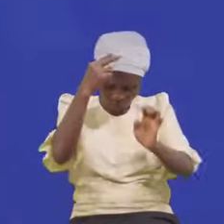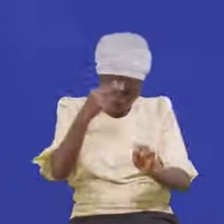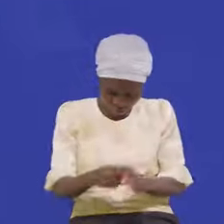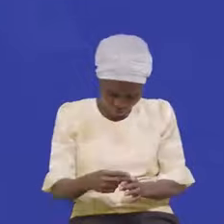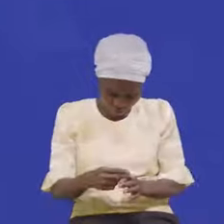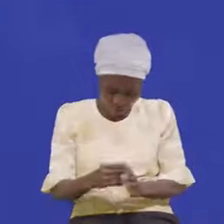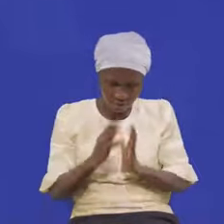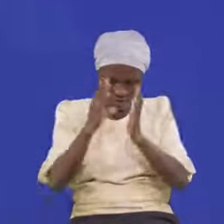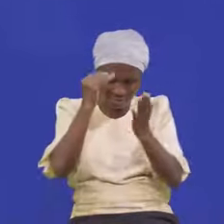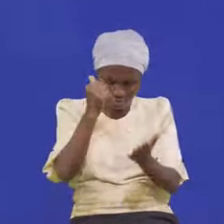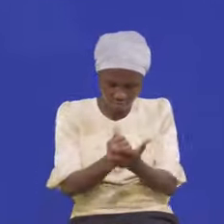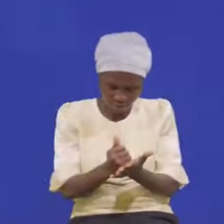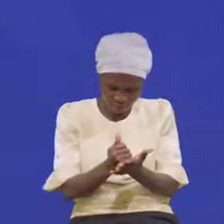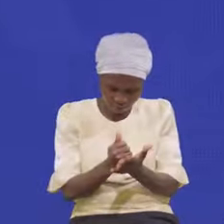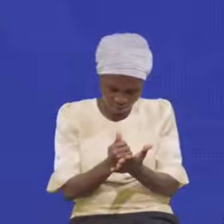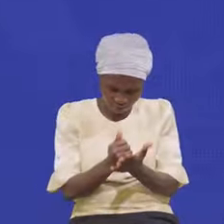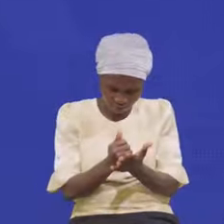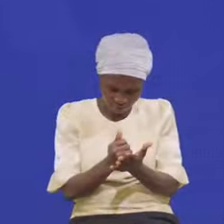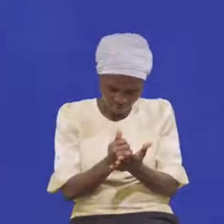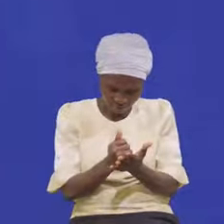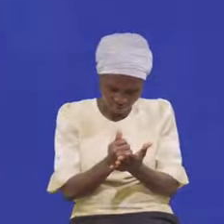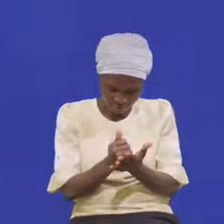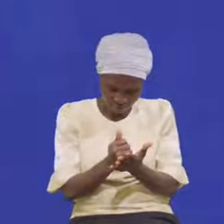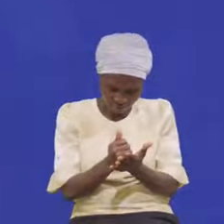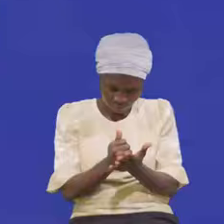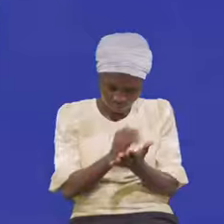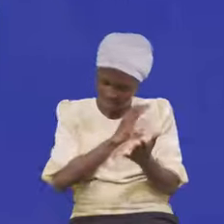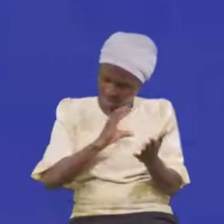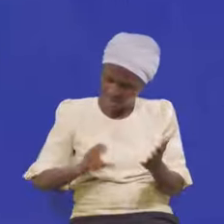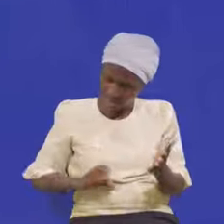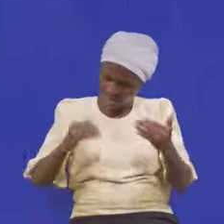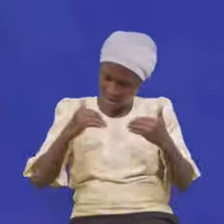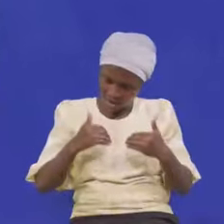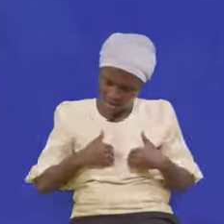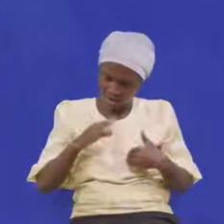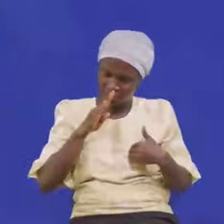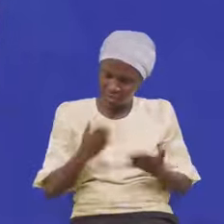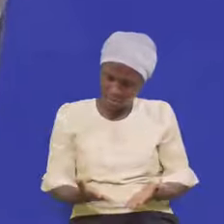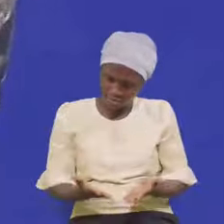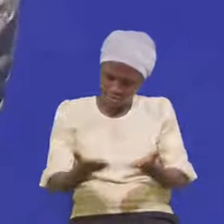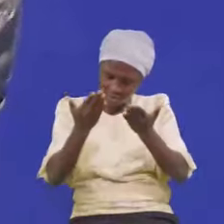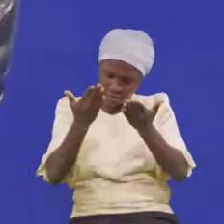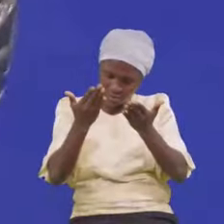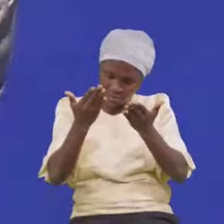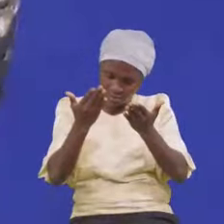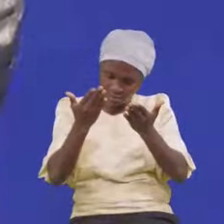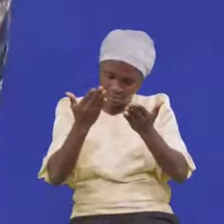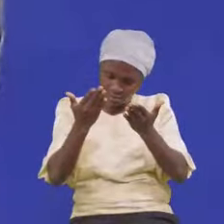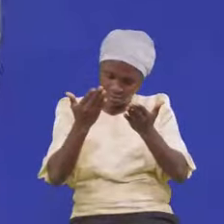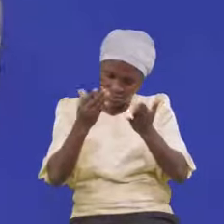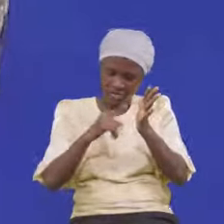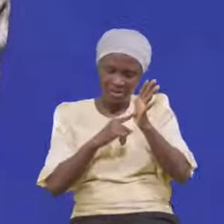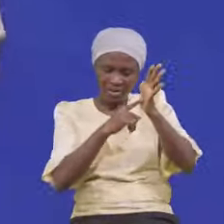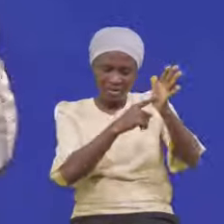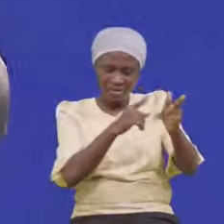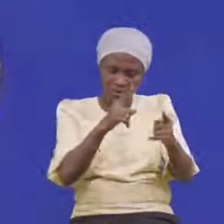Jesus name. తండ్రి యేసు నామములో. Christ has been uplifted. exalted. క్రీస్తు పైకెత్తబడి ఉన్నాడు. Revealed to